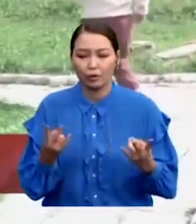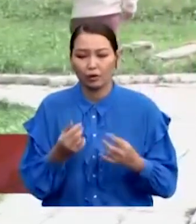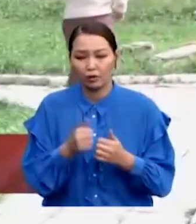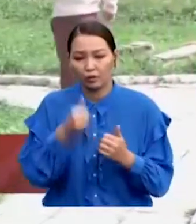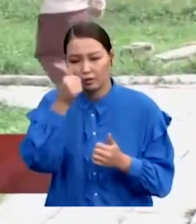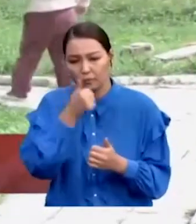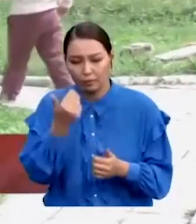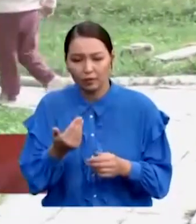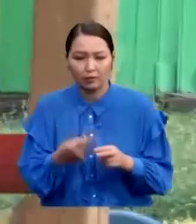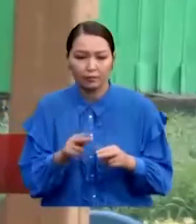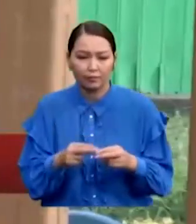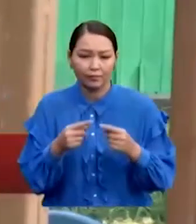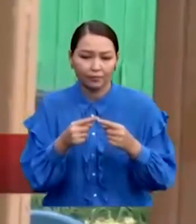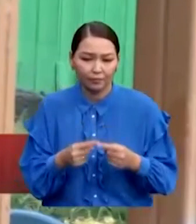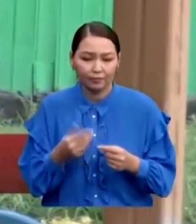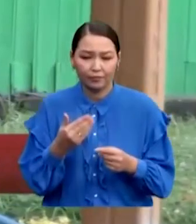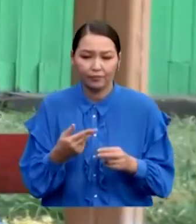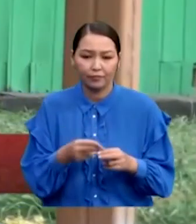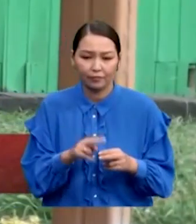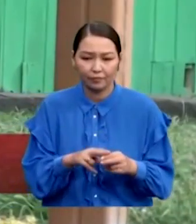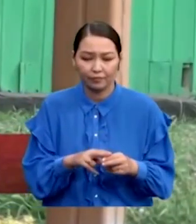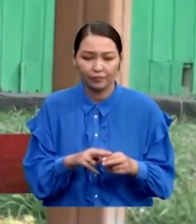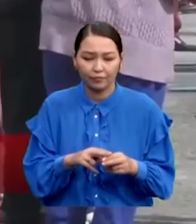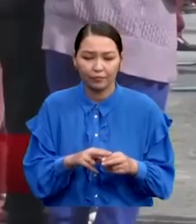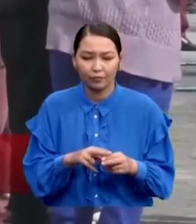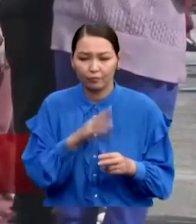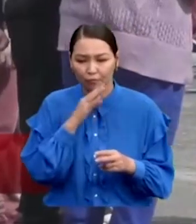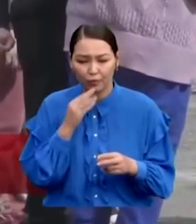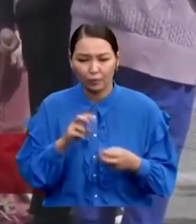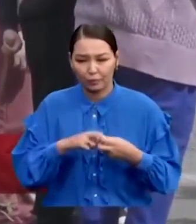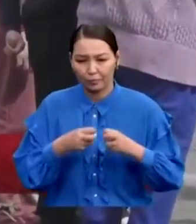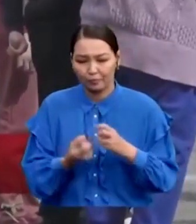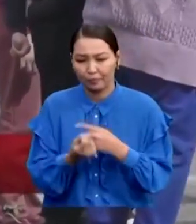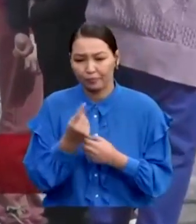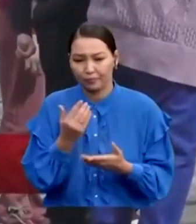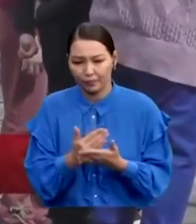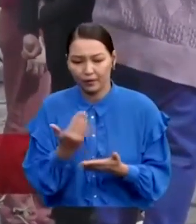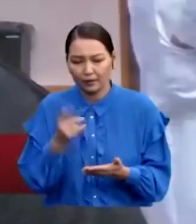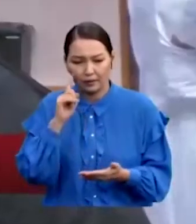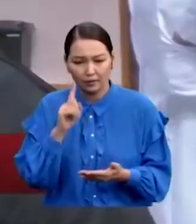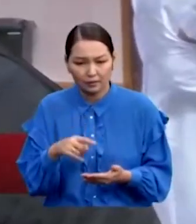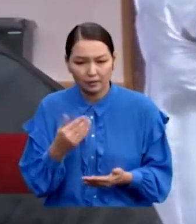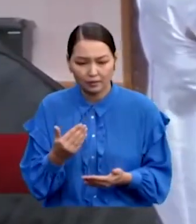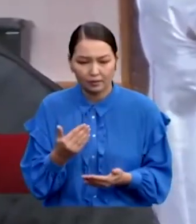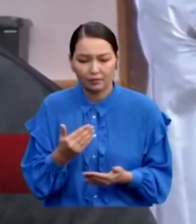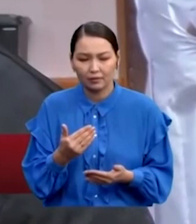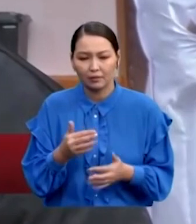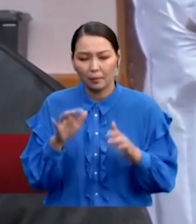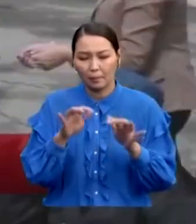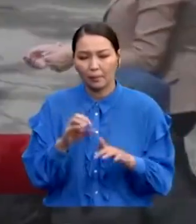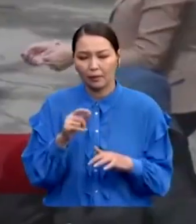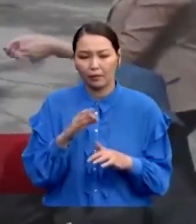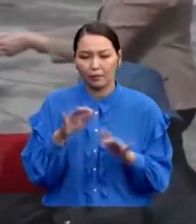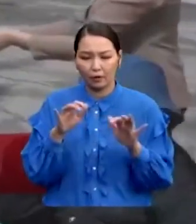санқырлы сала болғанымен нақты санаттарға бөлінуге кедергі көп. Жалақы мәселесі де осыдан туады. Можа зарплата порталының дерегіне сәйкес